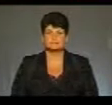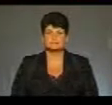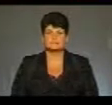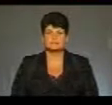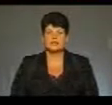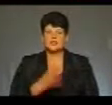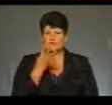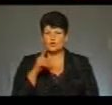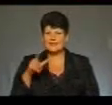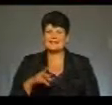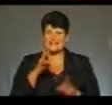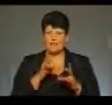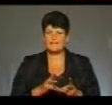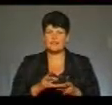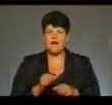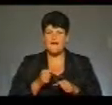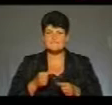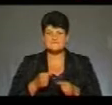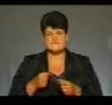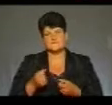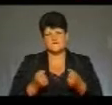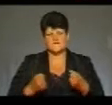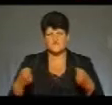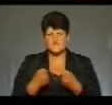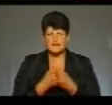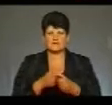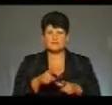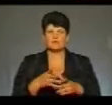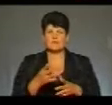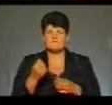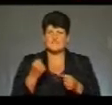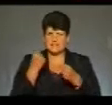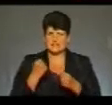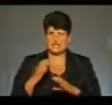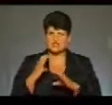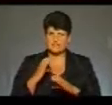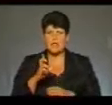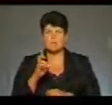Четверо людей травмувалися в аварії на об'їзній поблизу Тернополя. Там зіткнулися вантажівка і бус.